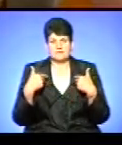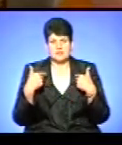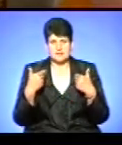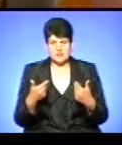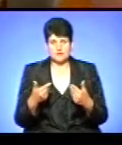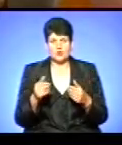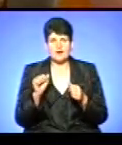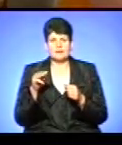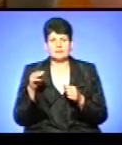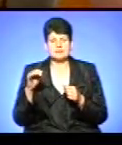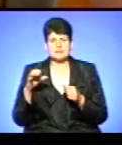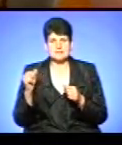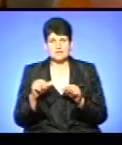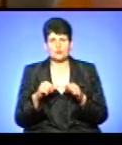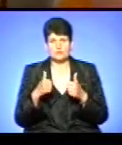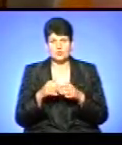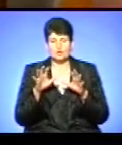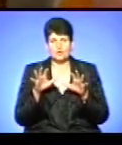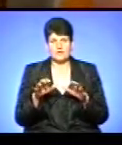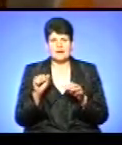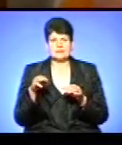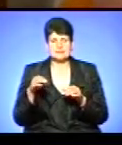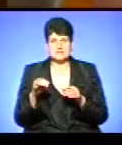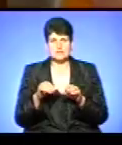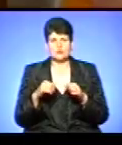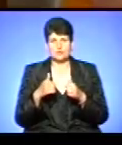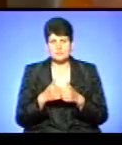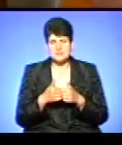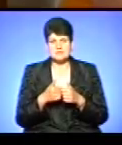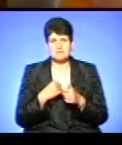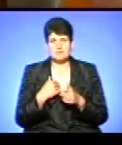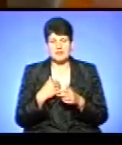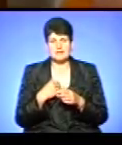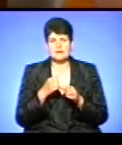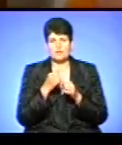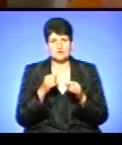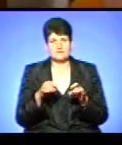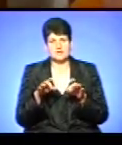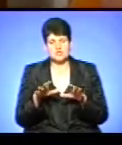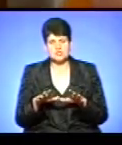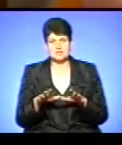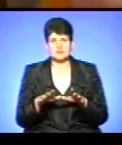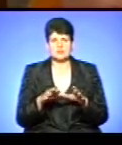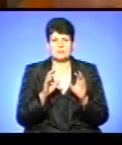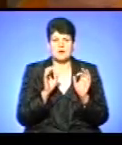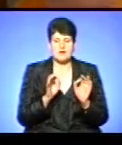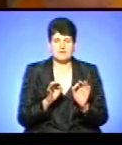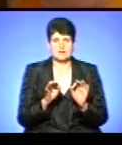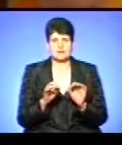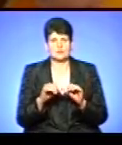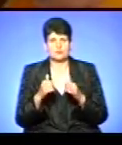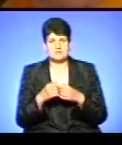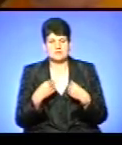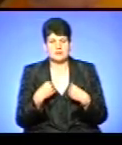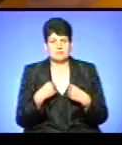до атестаційної комісії, до голови атестаційної комісії. Що ми і зробили? Ми не вправі вирішувати, чи повноважна та комісія нас атестовувати, чи